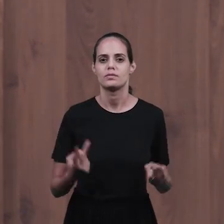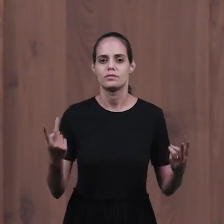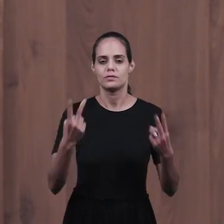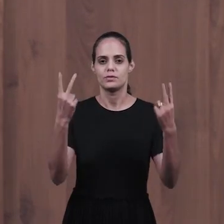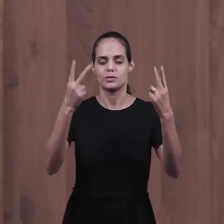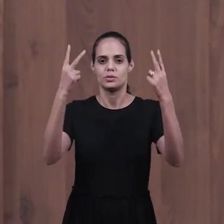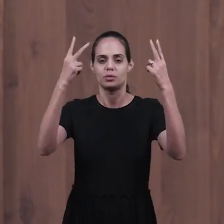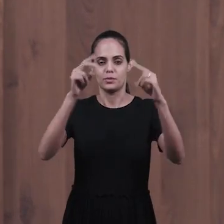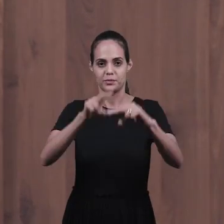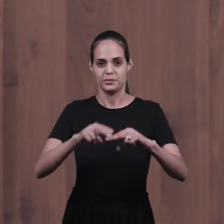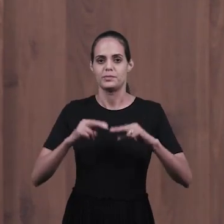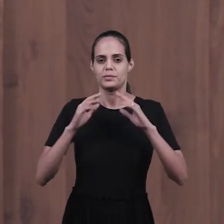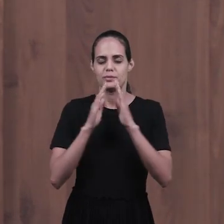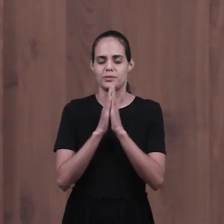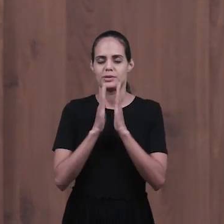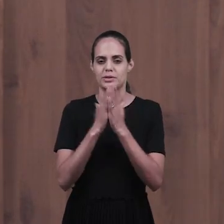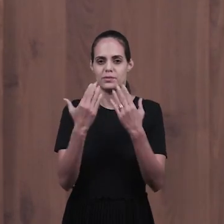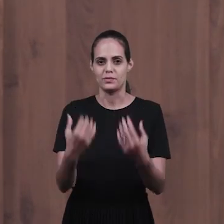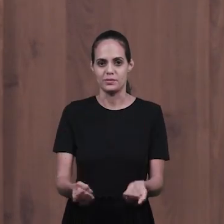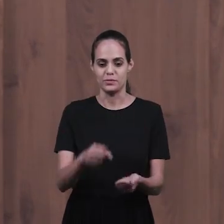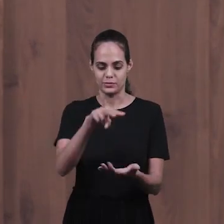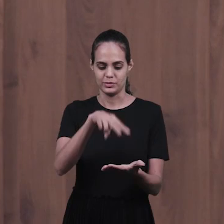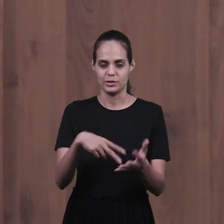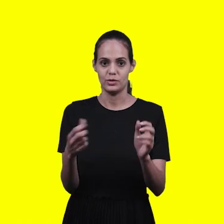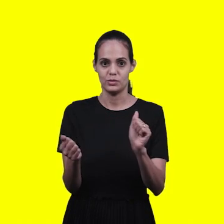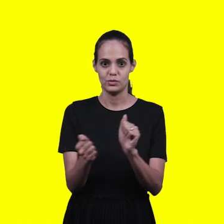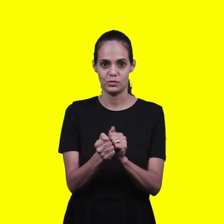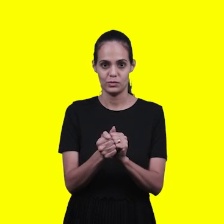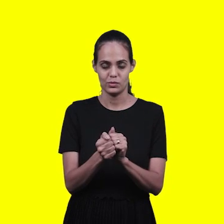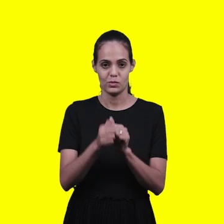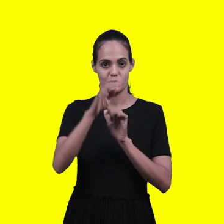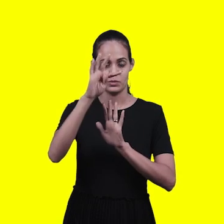à travers la prière. Nous allons lire le texte de la parole du Seigneur.